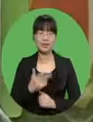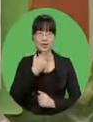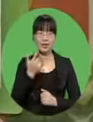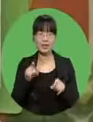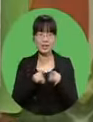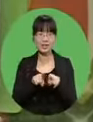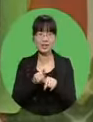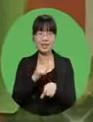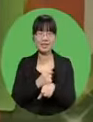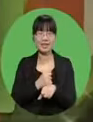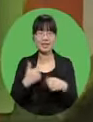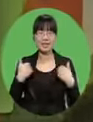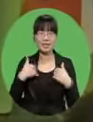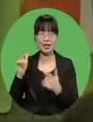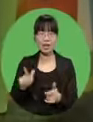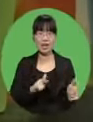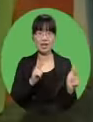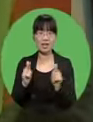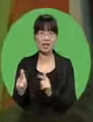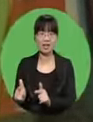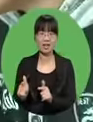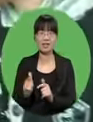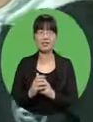영어와 함께하는 즐거운 하루하루.